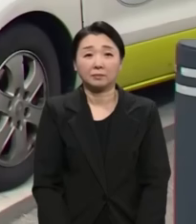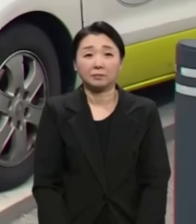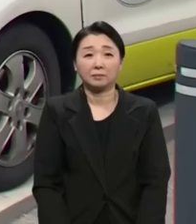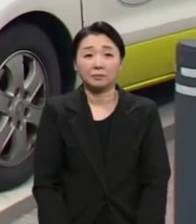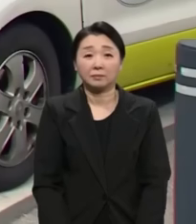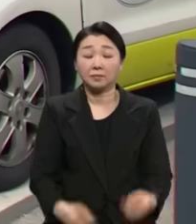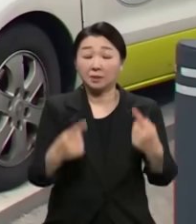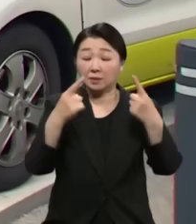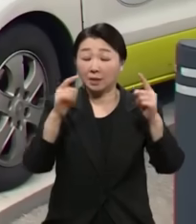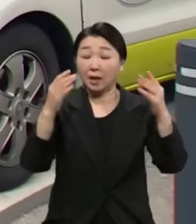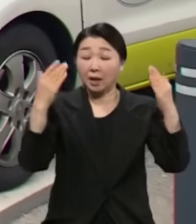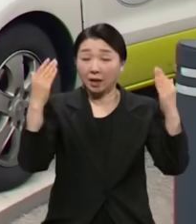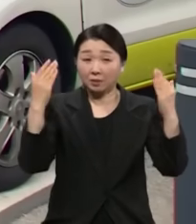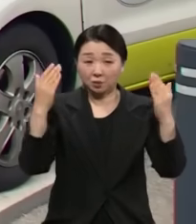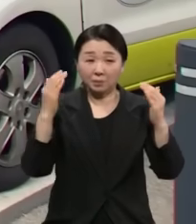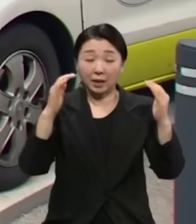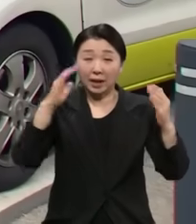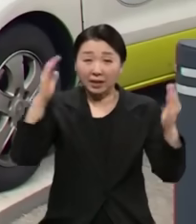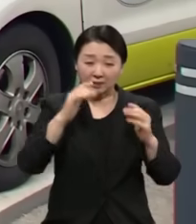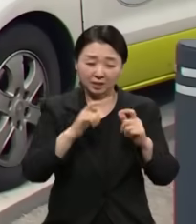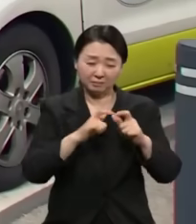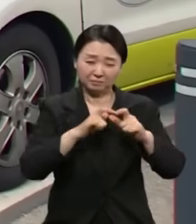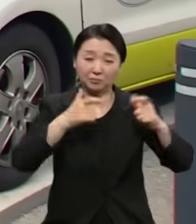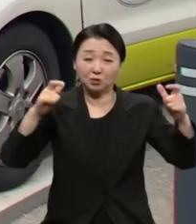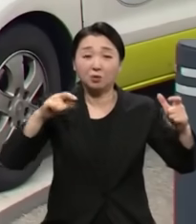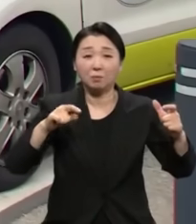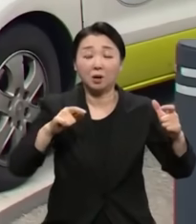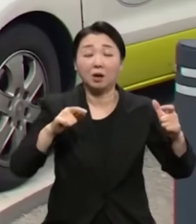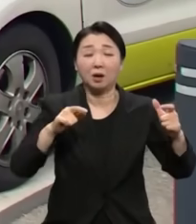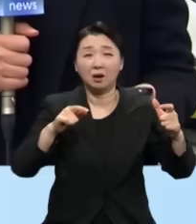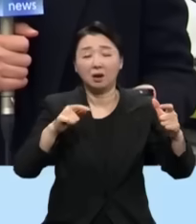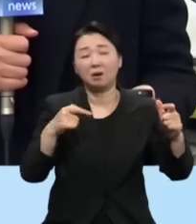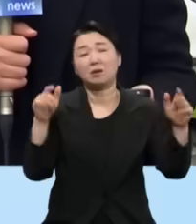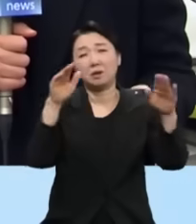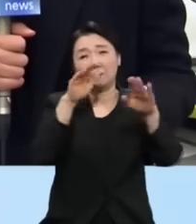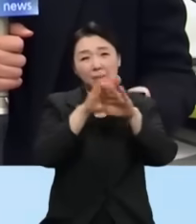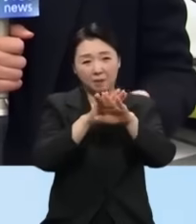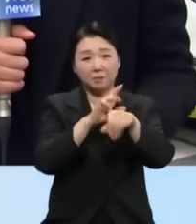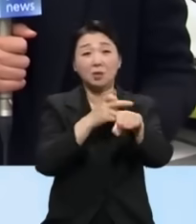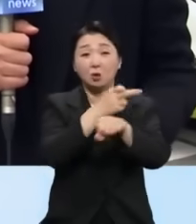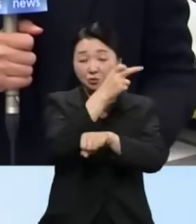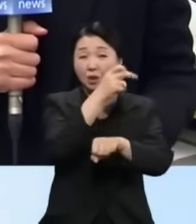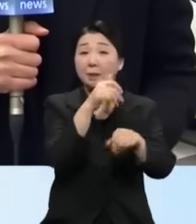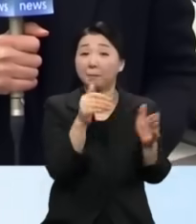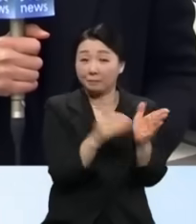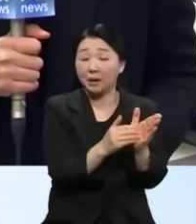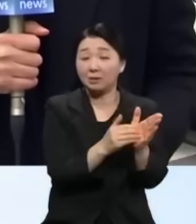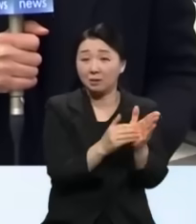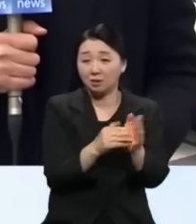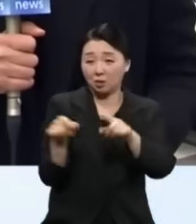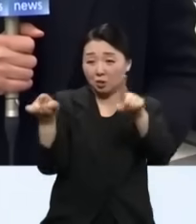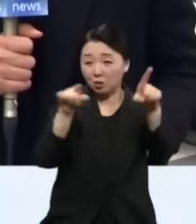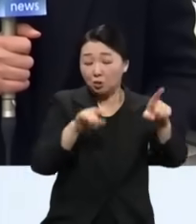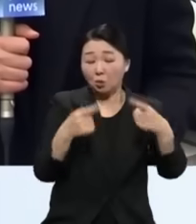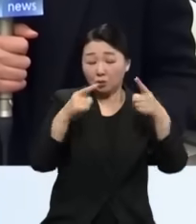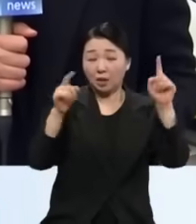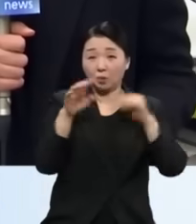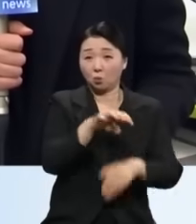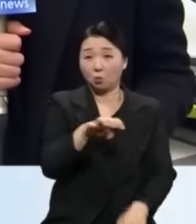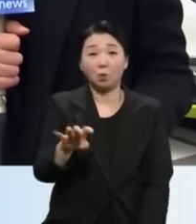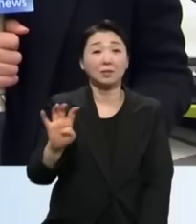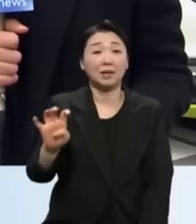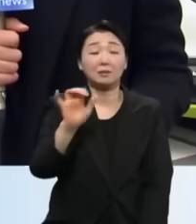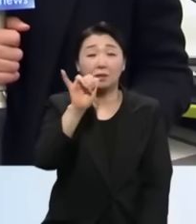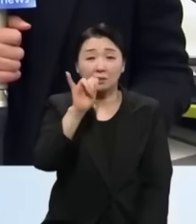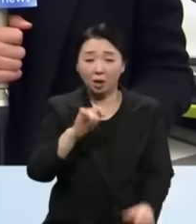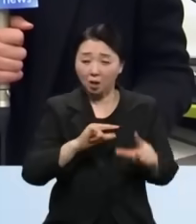네, 대학의 의대 증원 신청은 오늘 0시가 자정 0시가 마감이었는데요. 전국 40개 대학 가운데 일부는